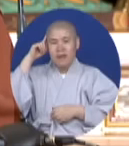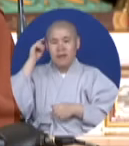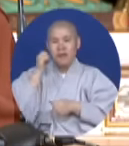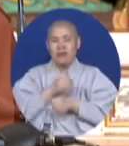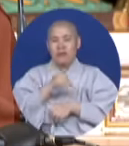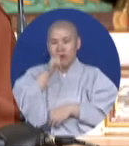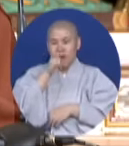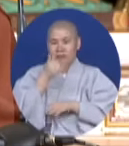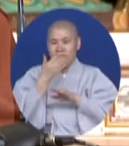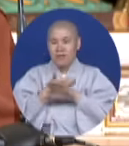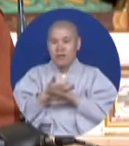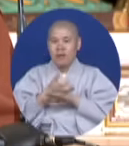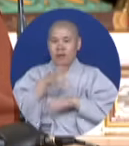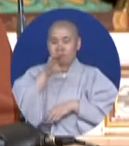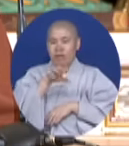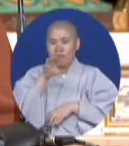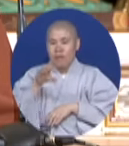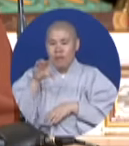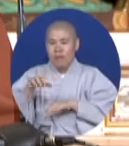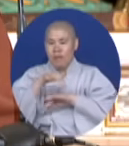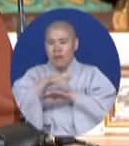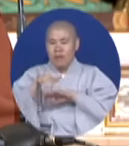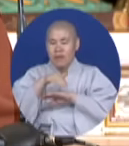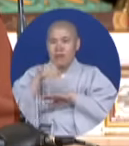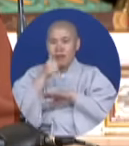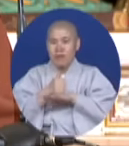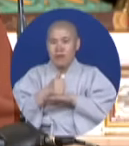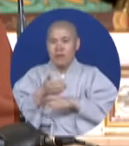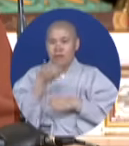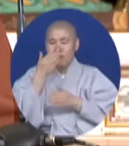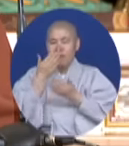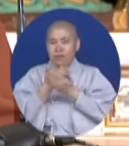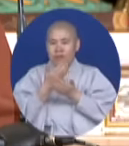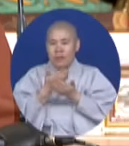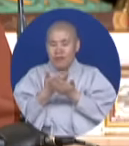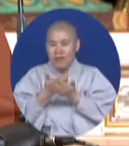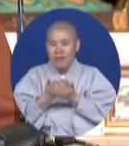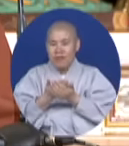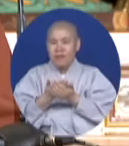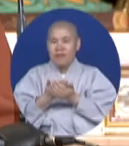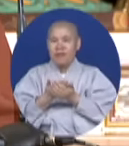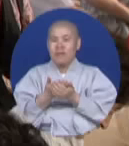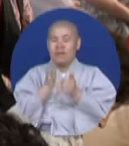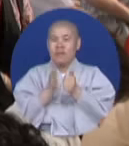그래서 다른 데 다 다니다. 마지막에 와서 밥 주세요. 그러니까 밥 없다.